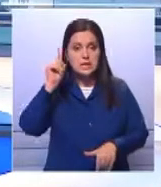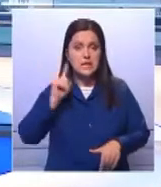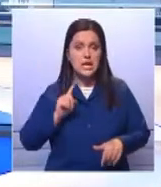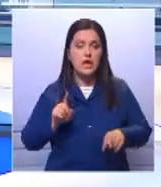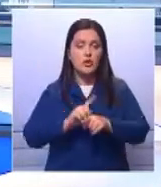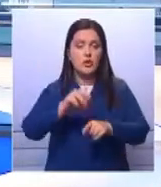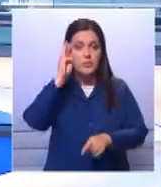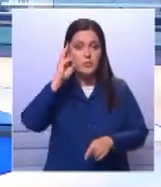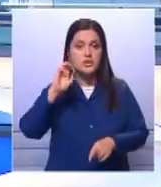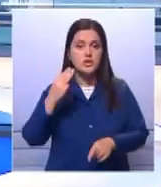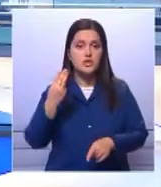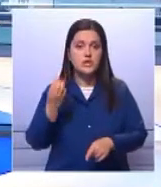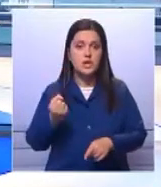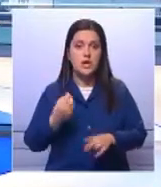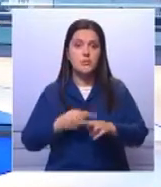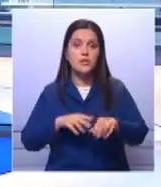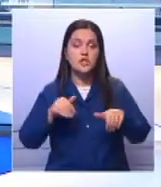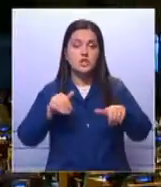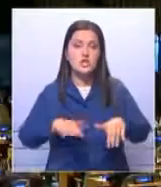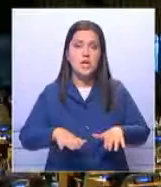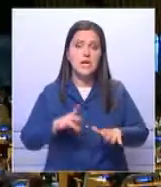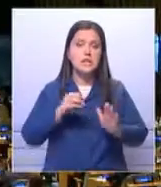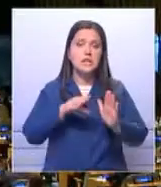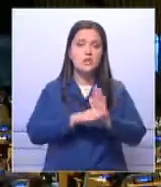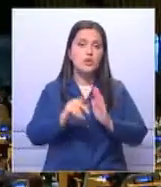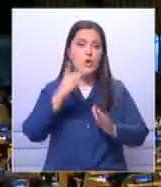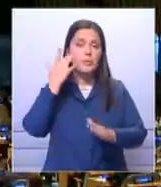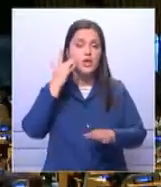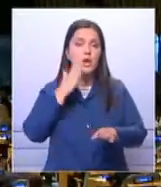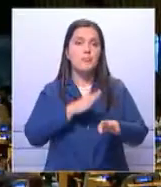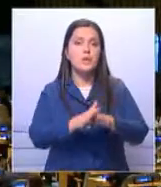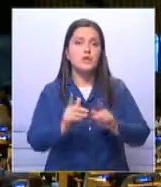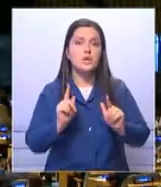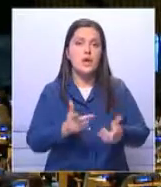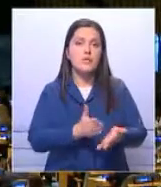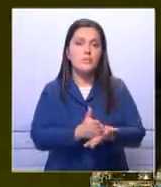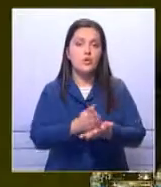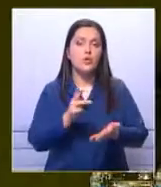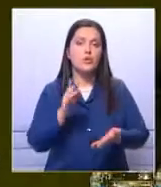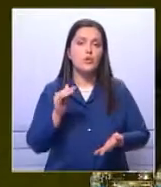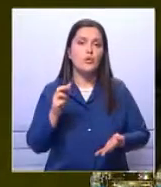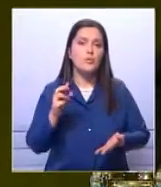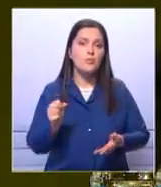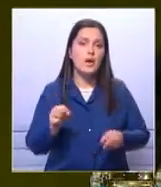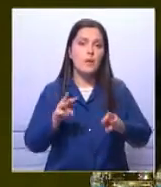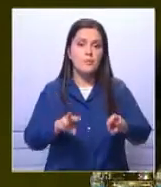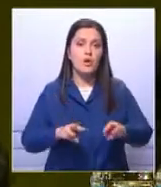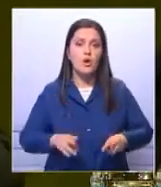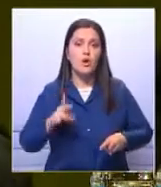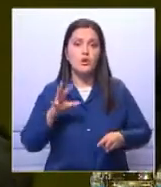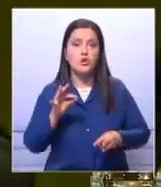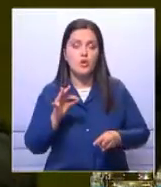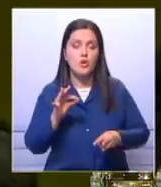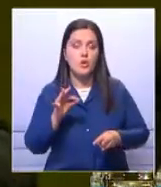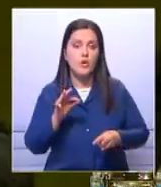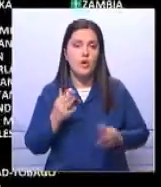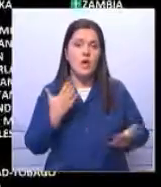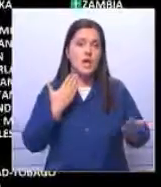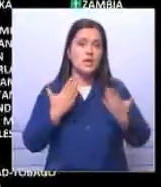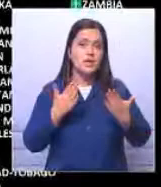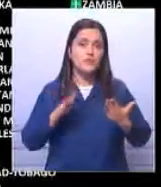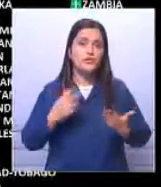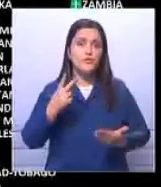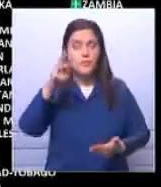Как отметила посол США Саманта Пауэр, это решение не означает, что Америка полностью одобряет политику кубинского правительства.